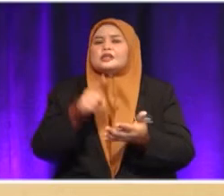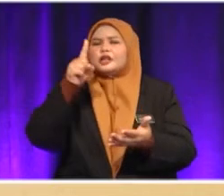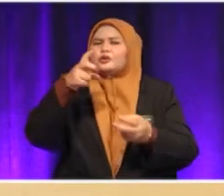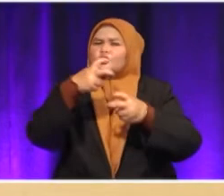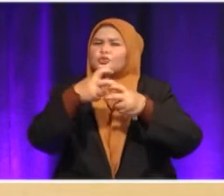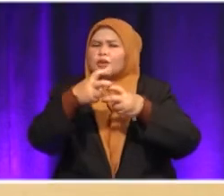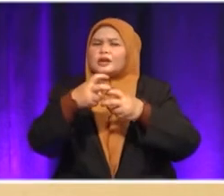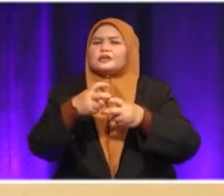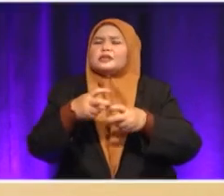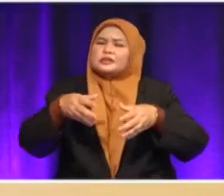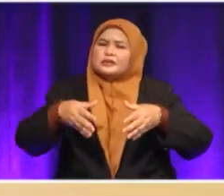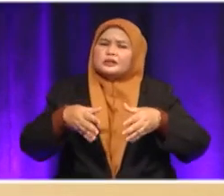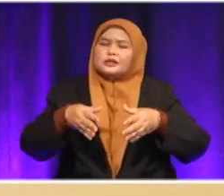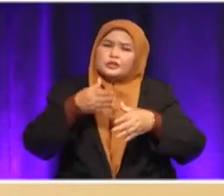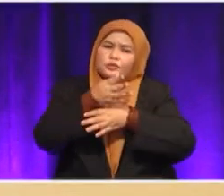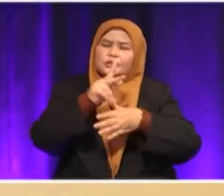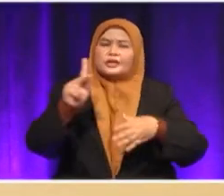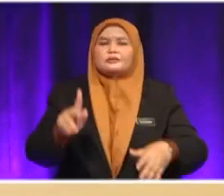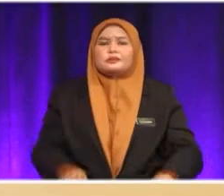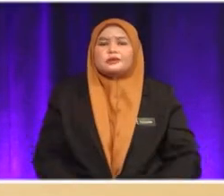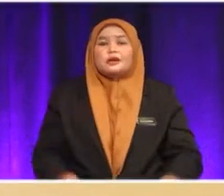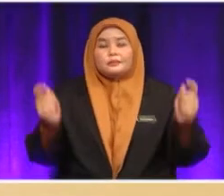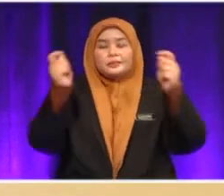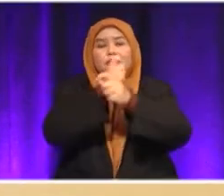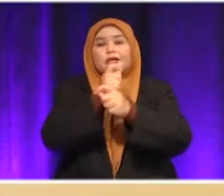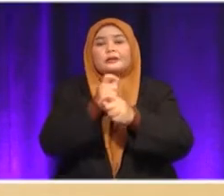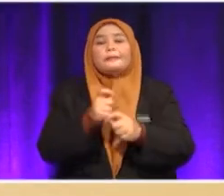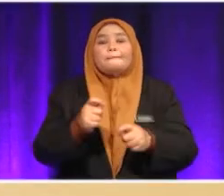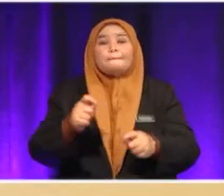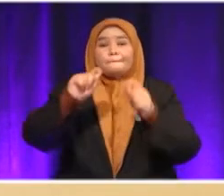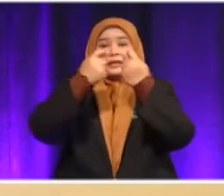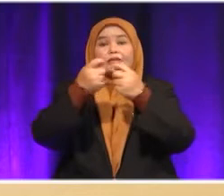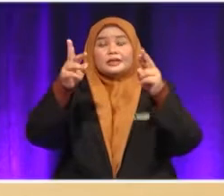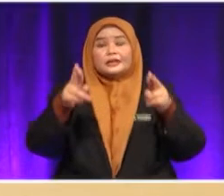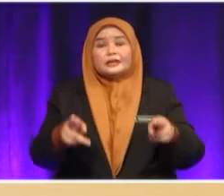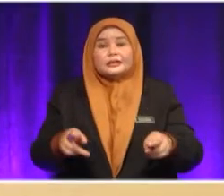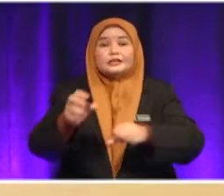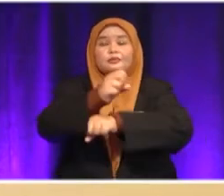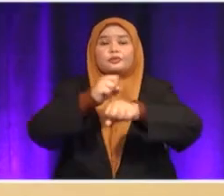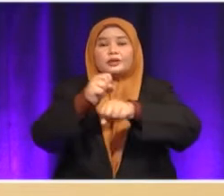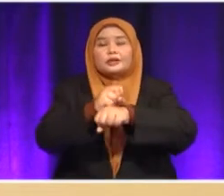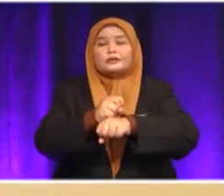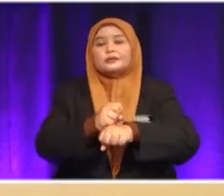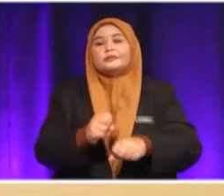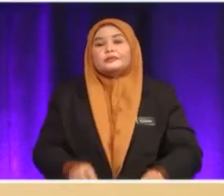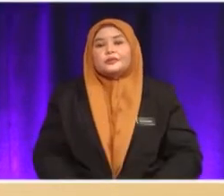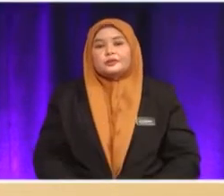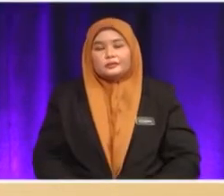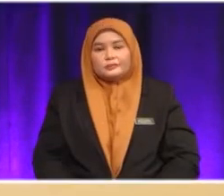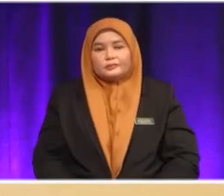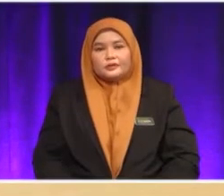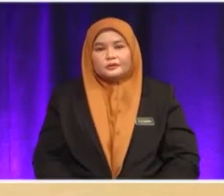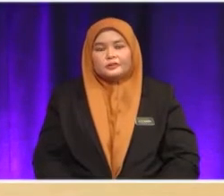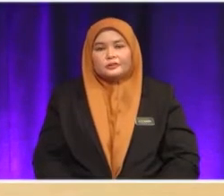dilaksanakan oke yang menentang ilah pasti rakyat Singapura menentang gagasan Malaysia sosialis